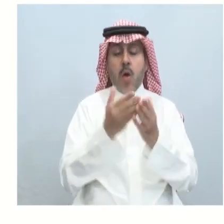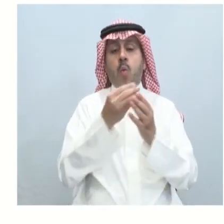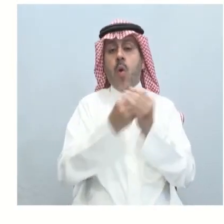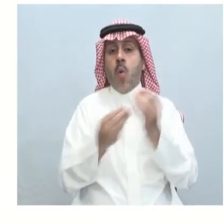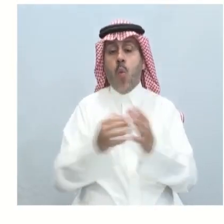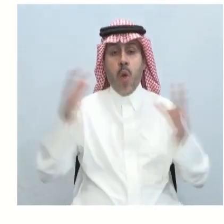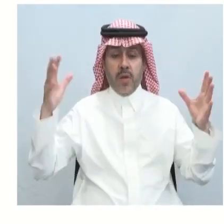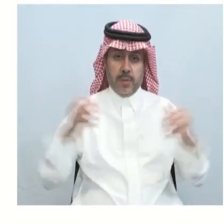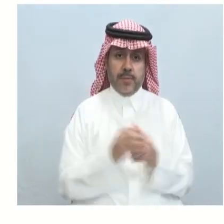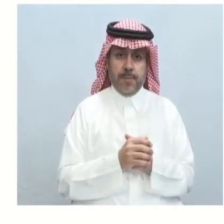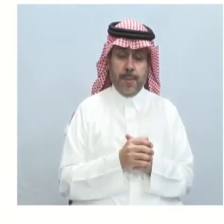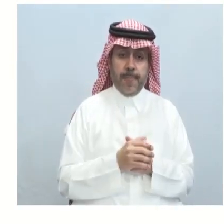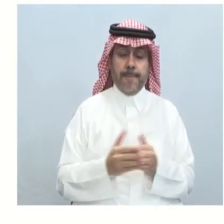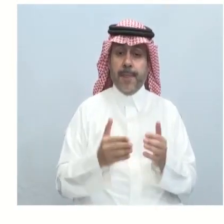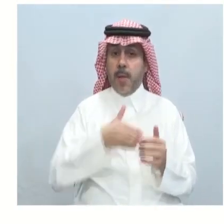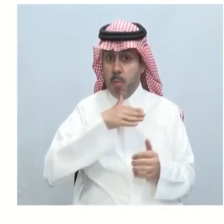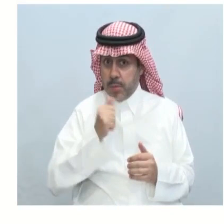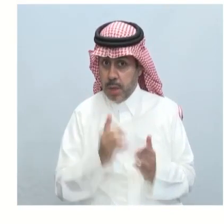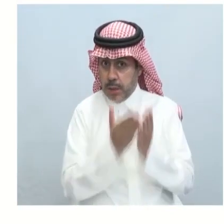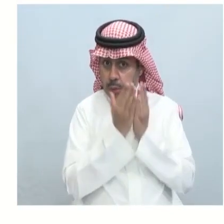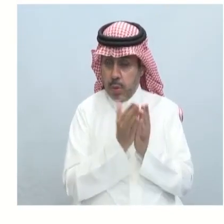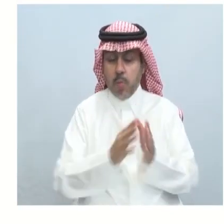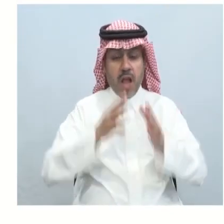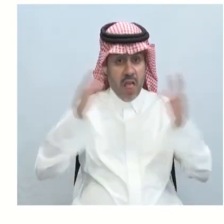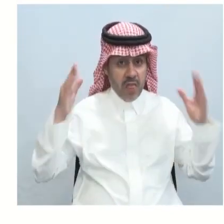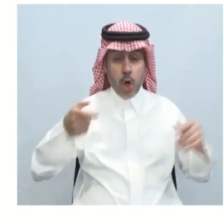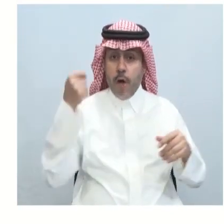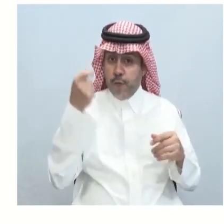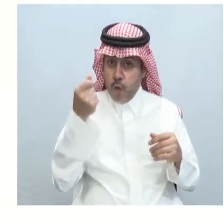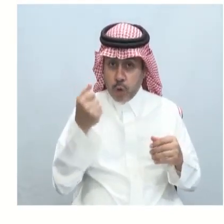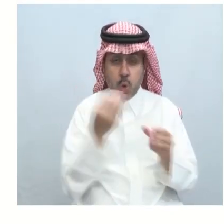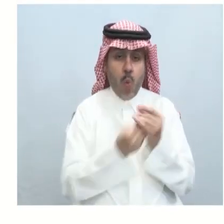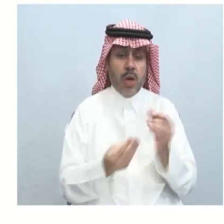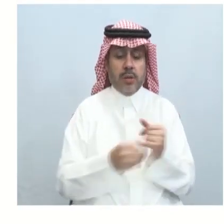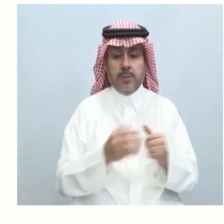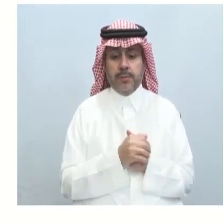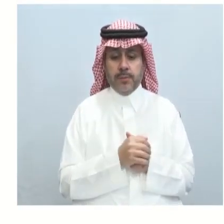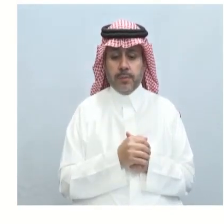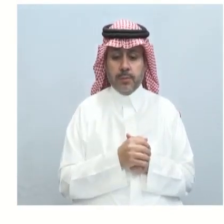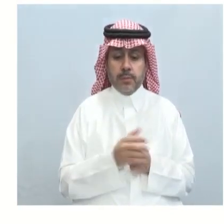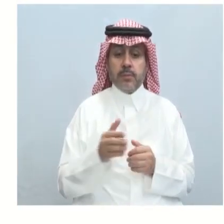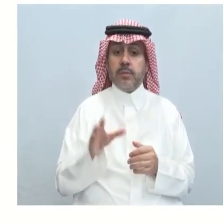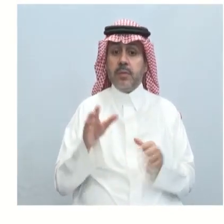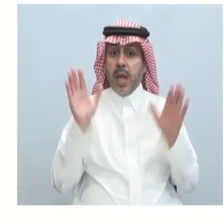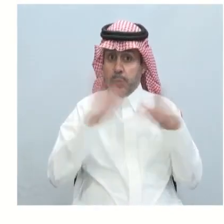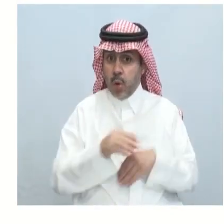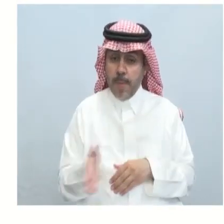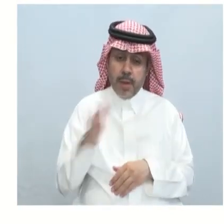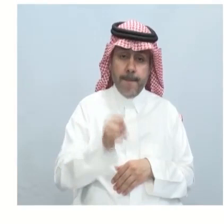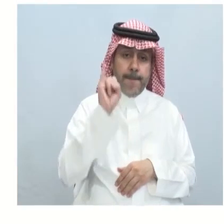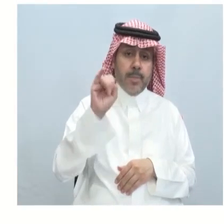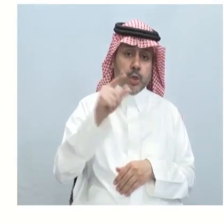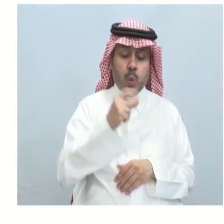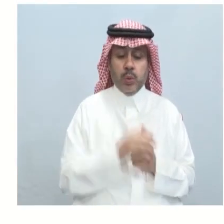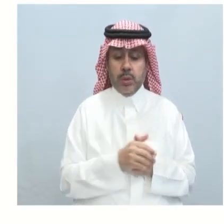فكان يدعو له بالخير وكذلك من الصحابي عبد الله بن مسعود الهذلي كان